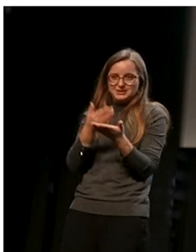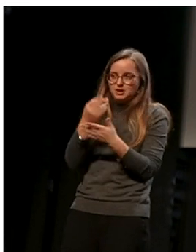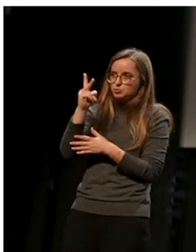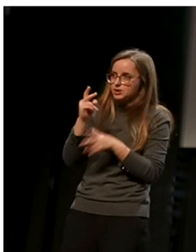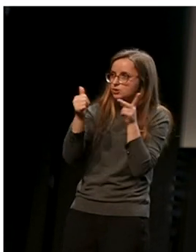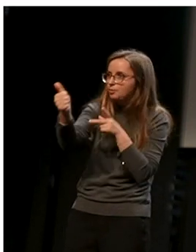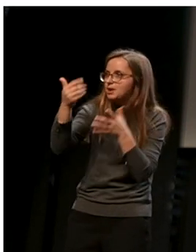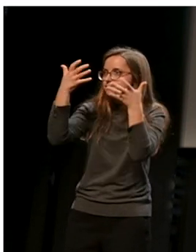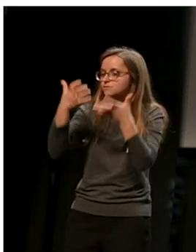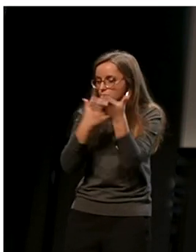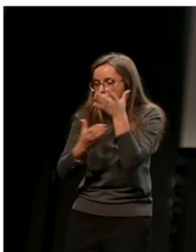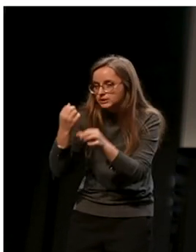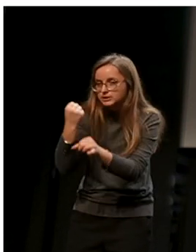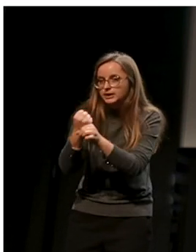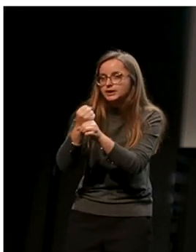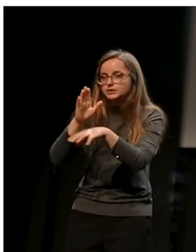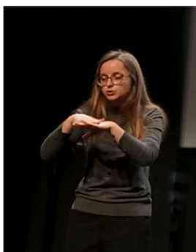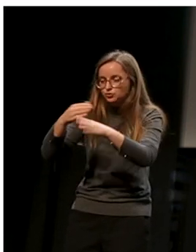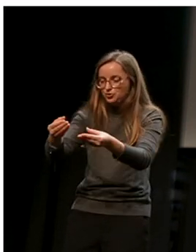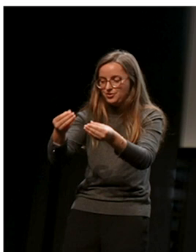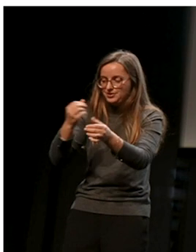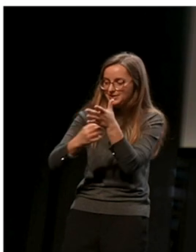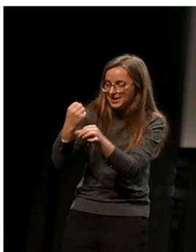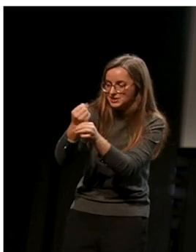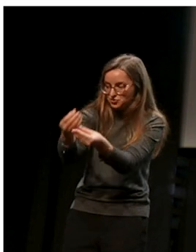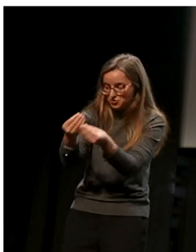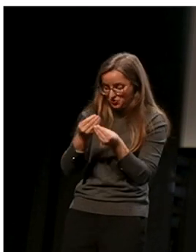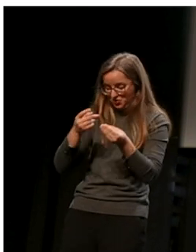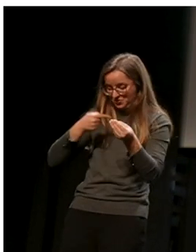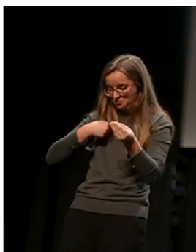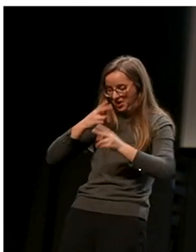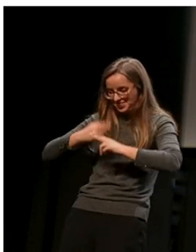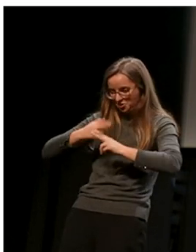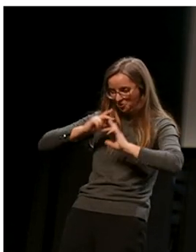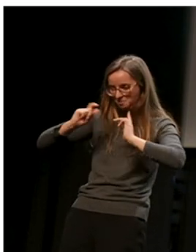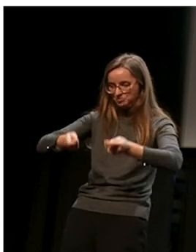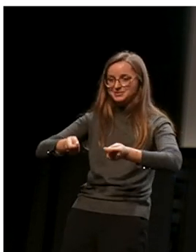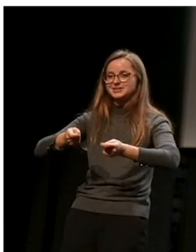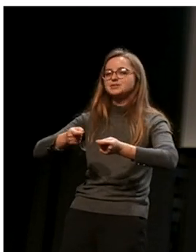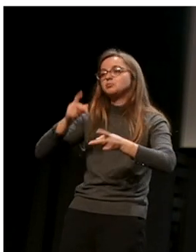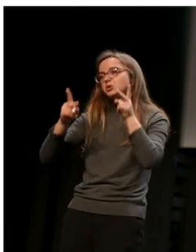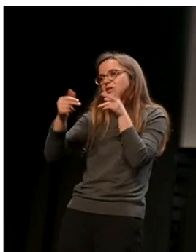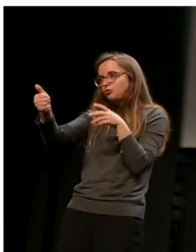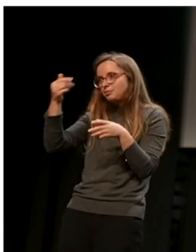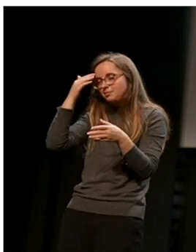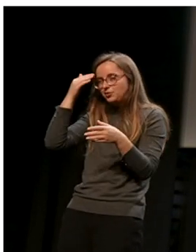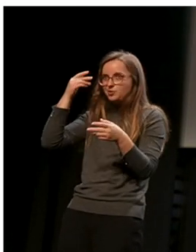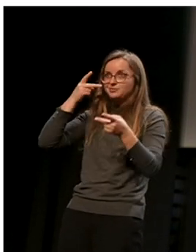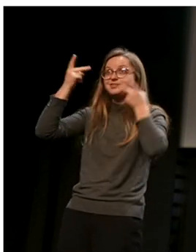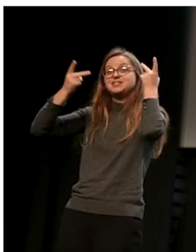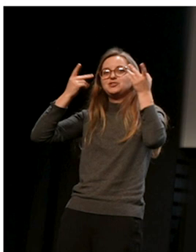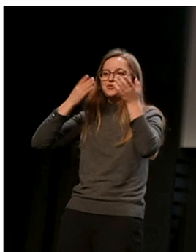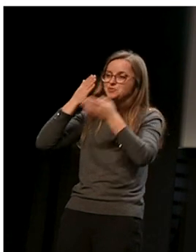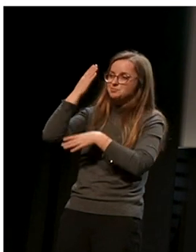de vouloir créer et de récupérer ça à ton propre compte. Voilà. Mais c'est une vision juste différente, je pense, du métier de DA. Moi, je n'ai